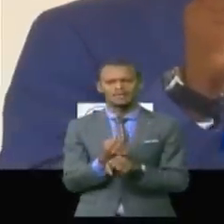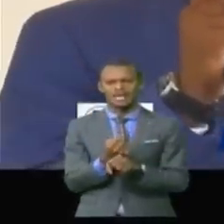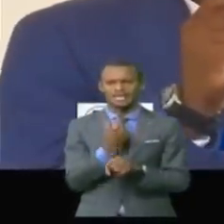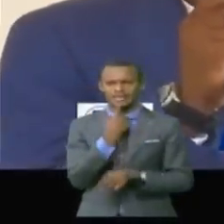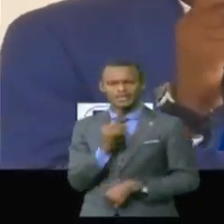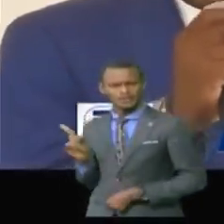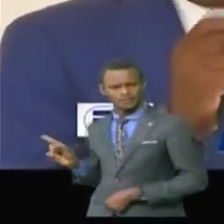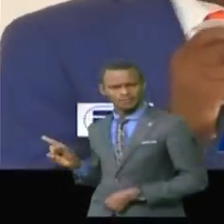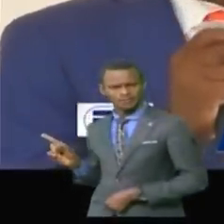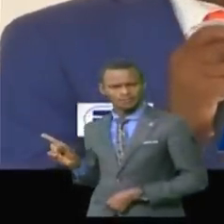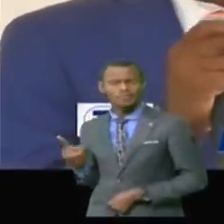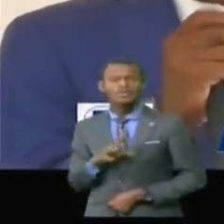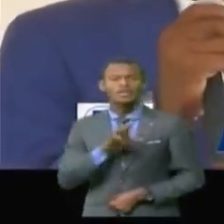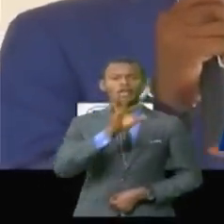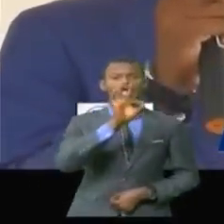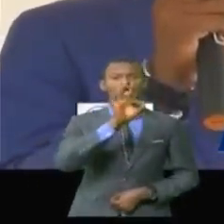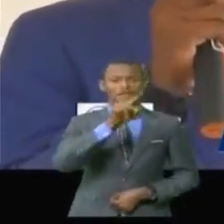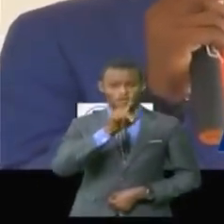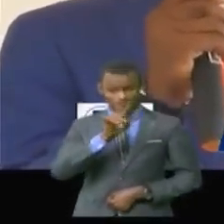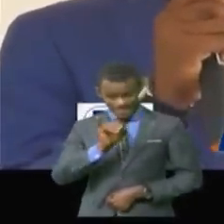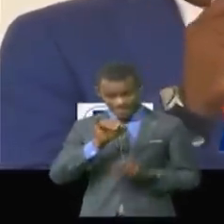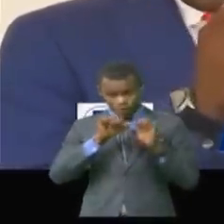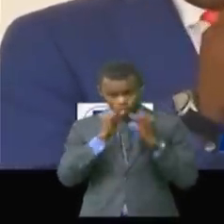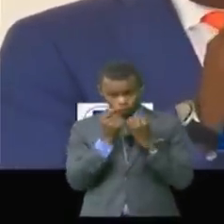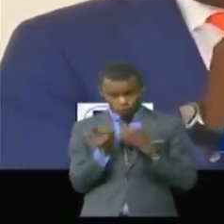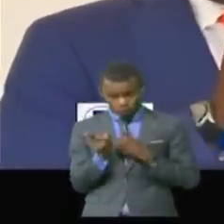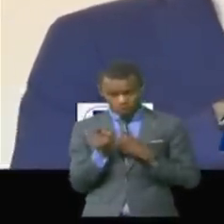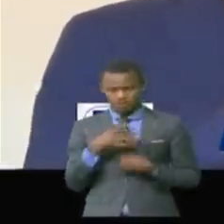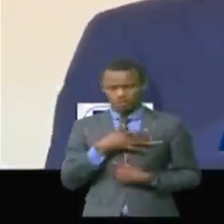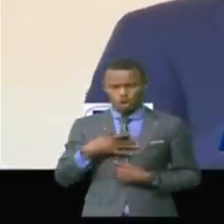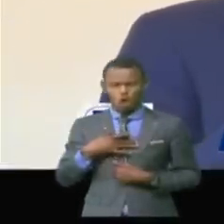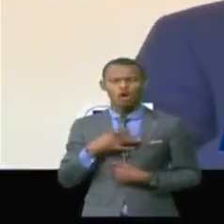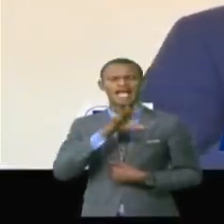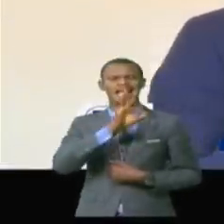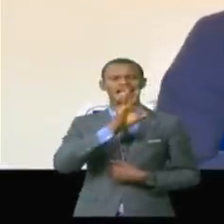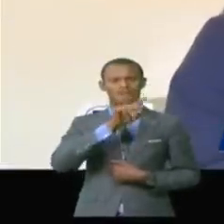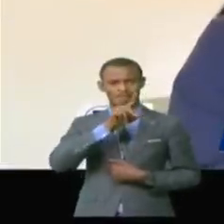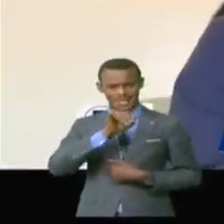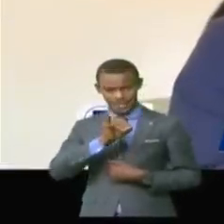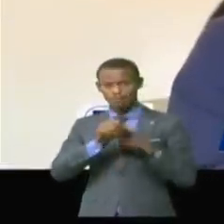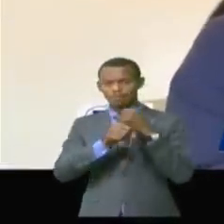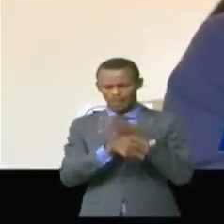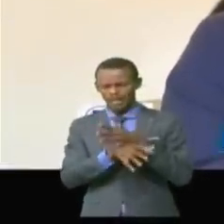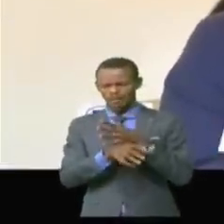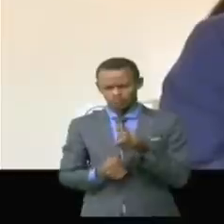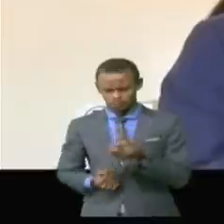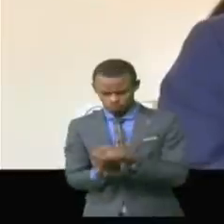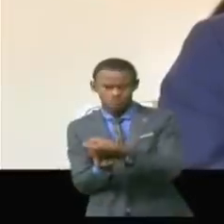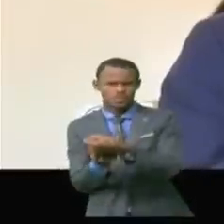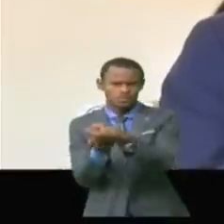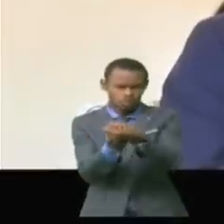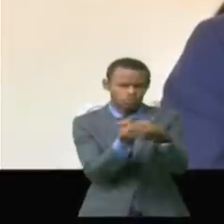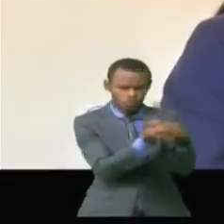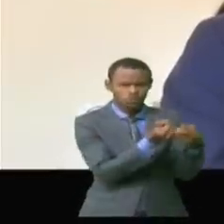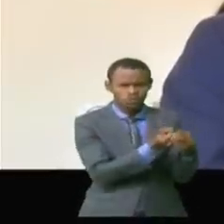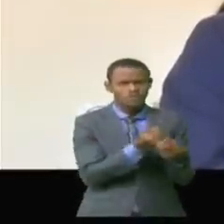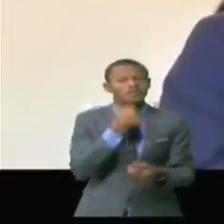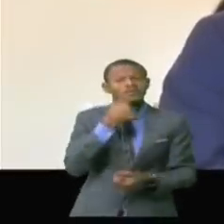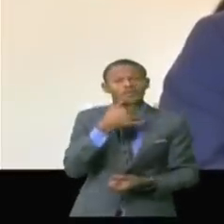de vous accompagner, non pas seulement pour vos besoins